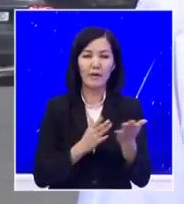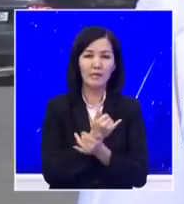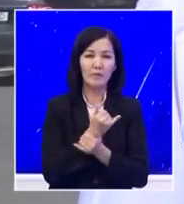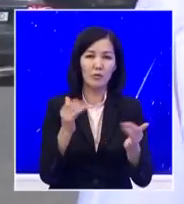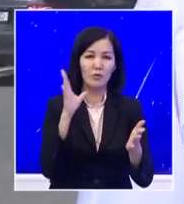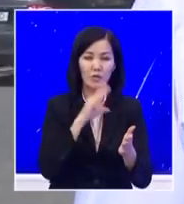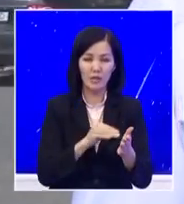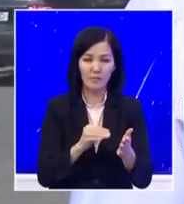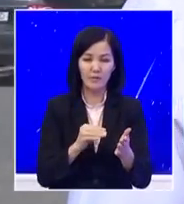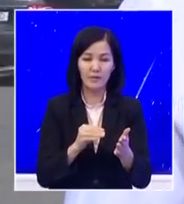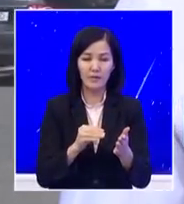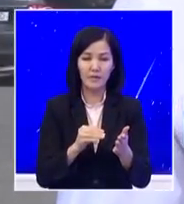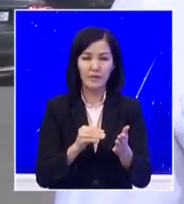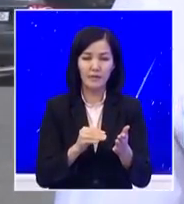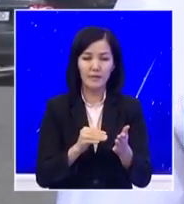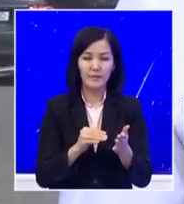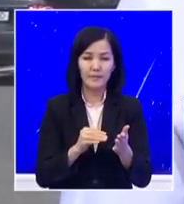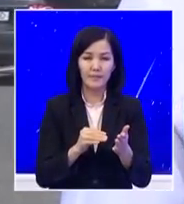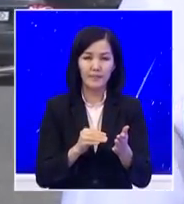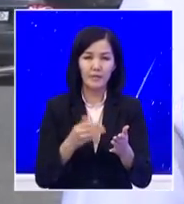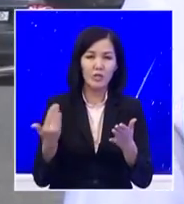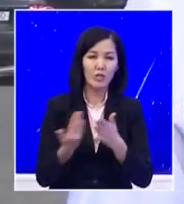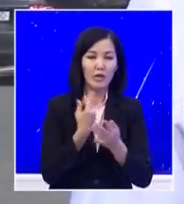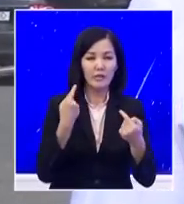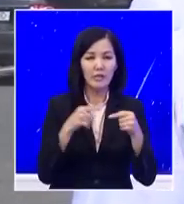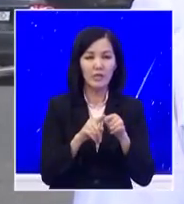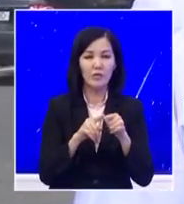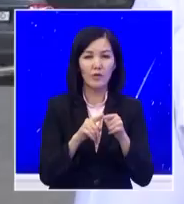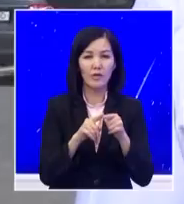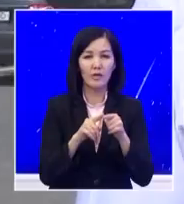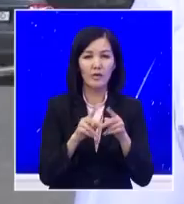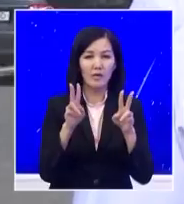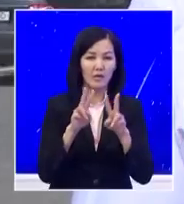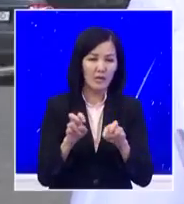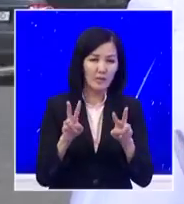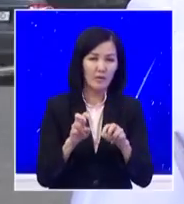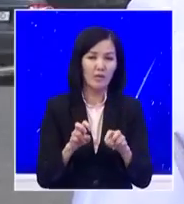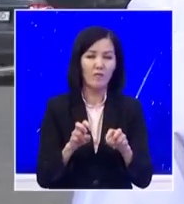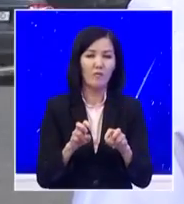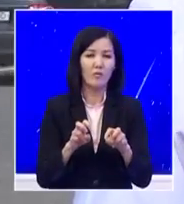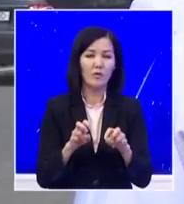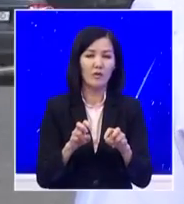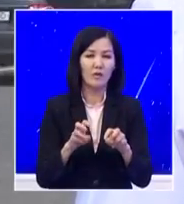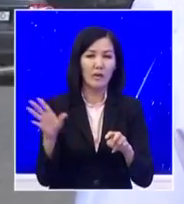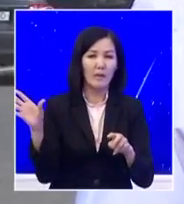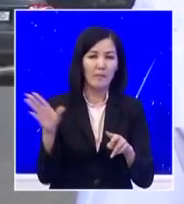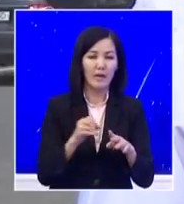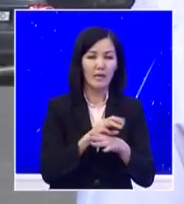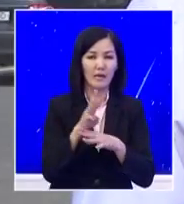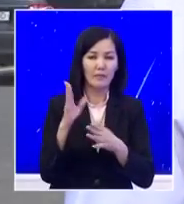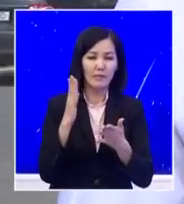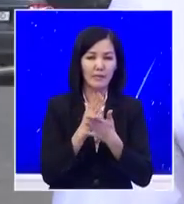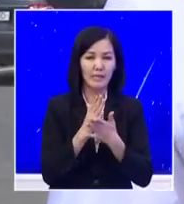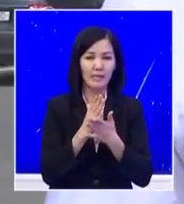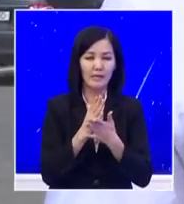аламыз күнделікті. Жаңа технологиялармен, жаңағы досмотровой технологиялар бойынша барлық қамтамасыз етілген.